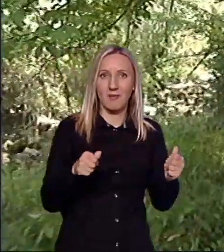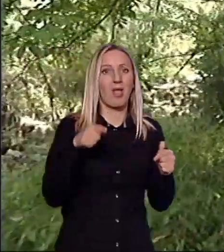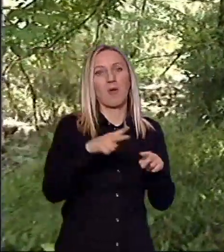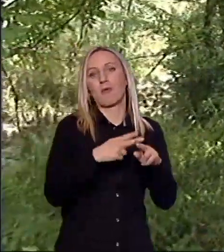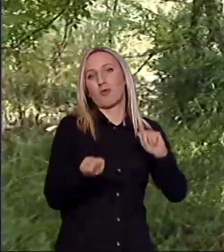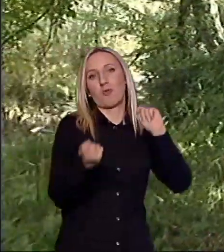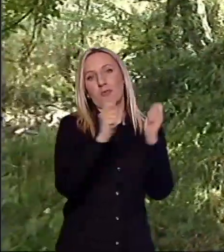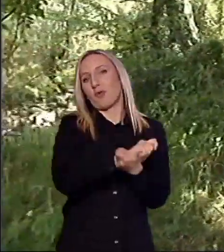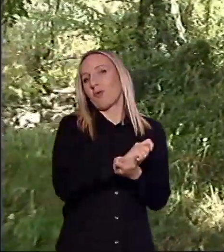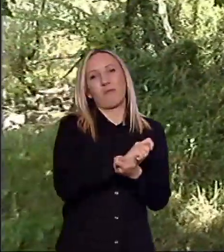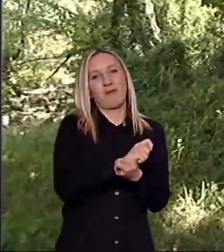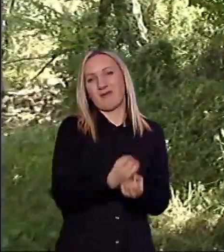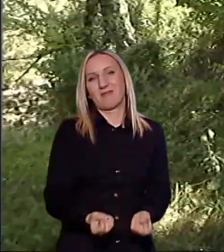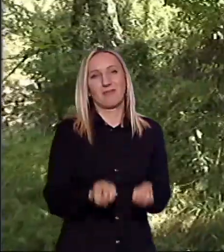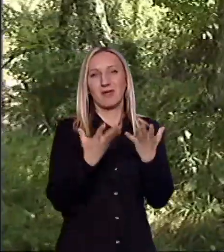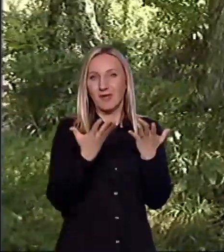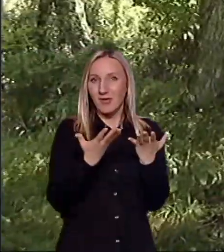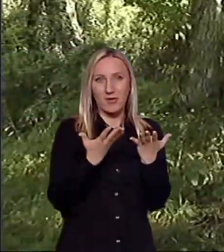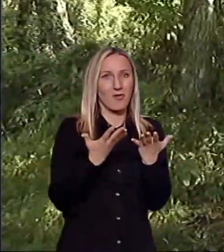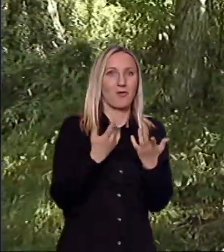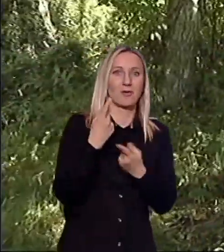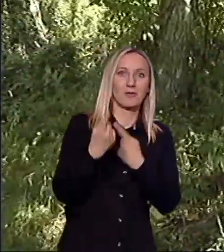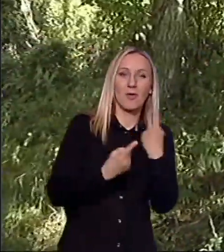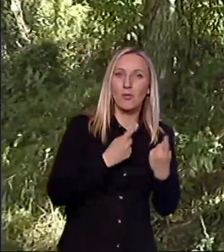poremećen vodni režim, a samim tim i uslovi za